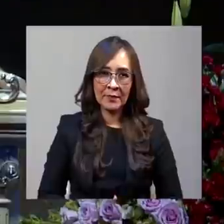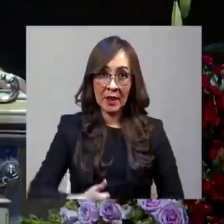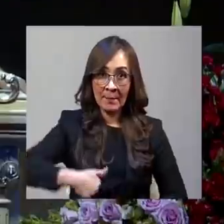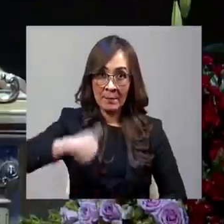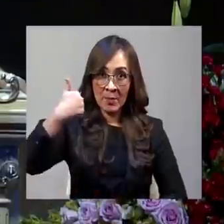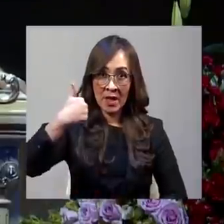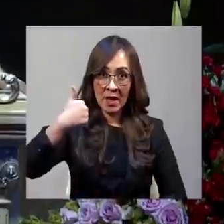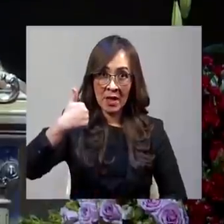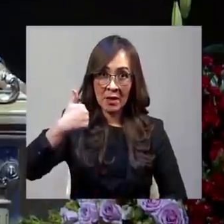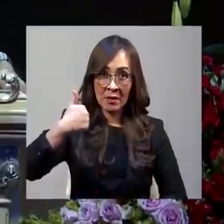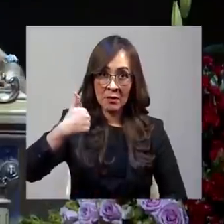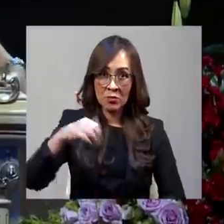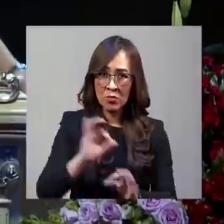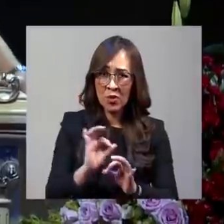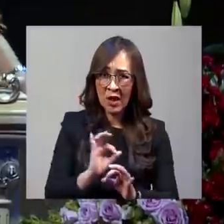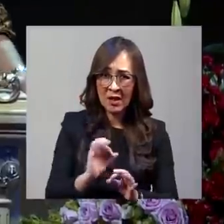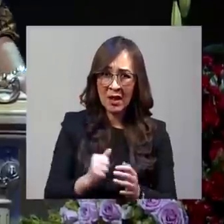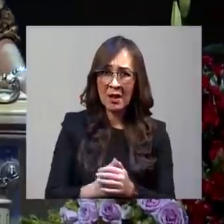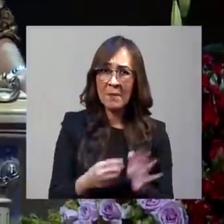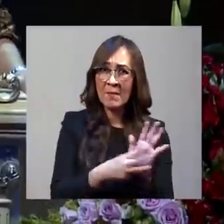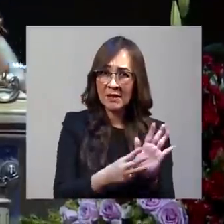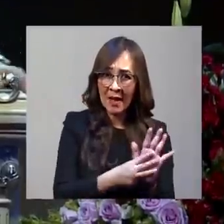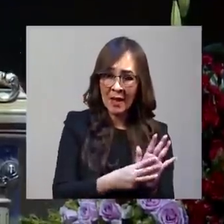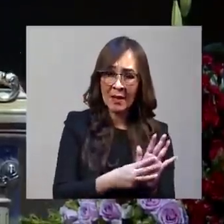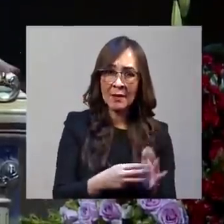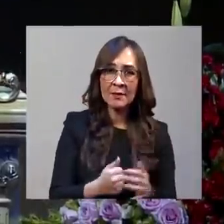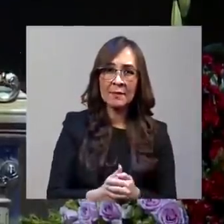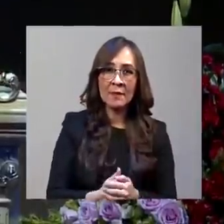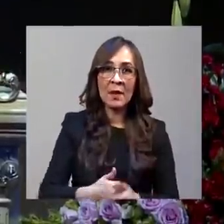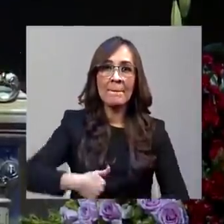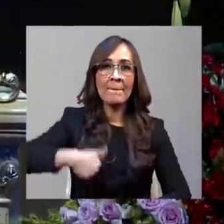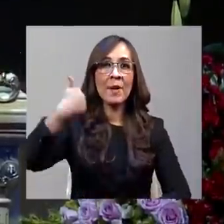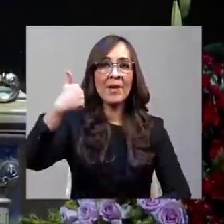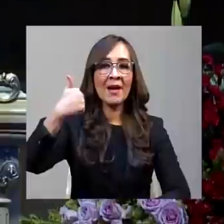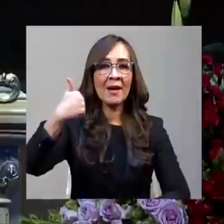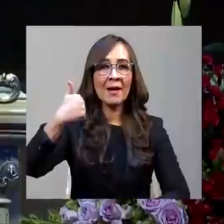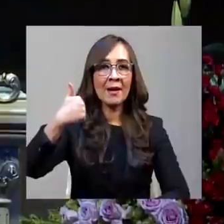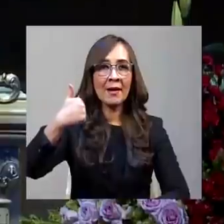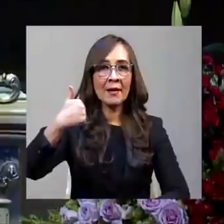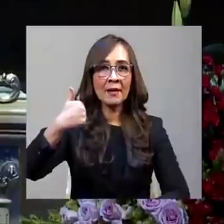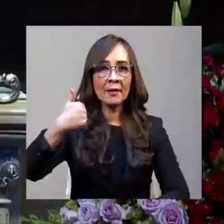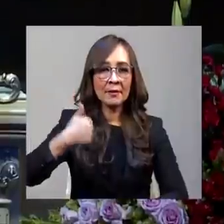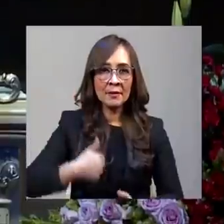dan kemenangan bukanlah keadaan. Tapi pemenang dan kemenangan